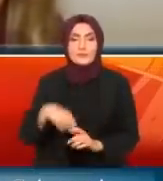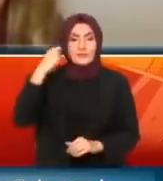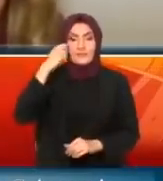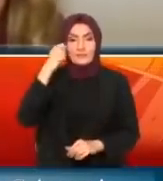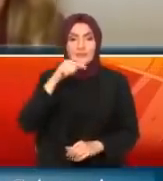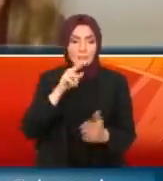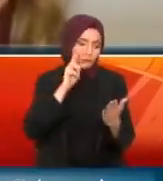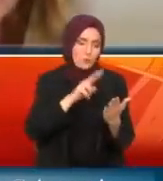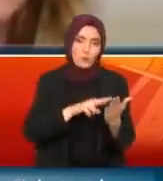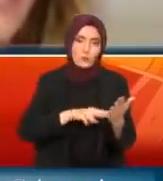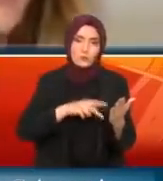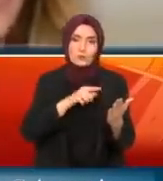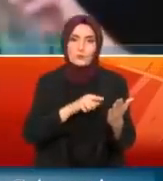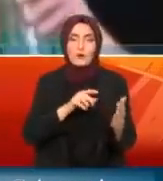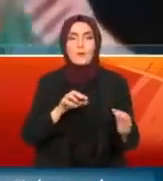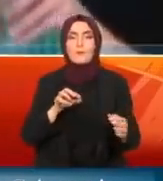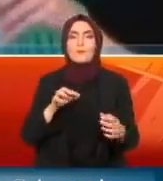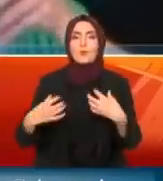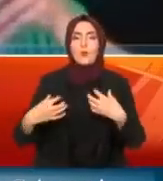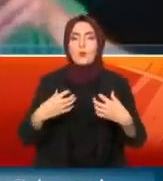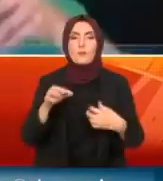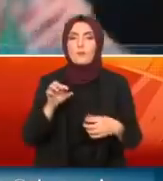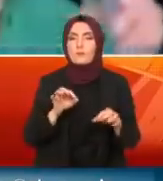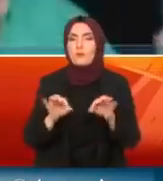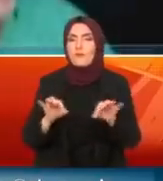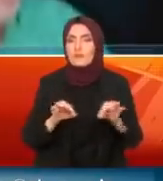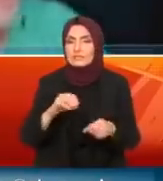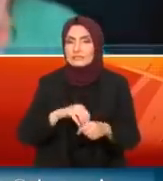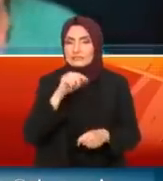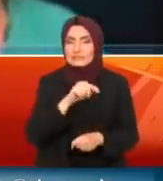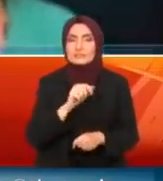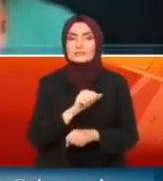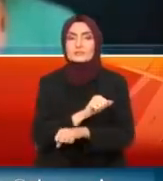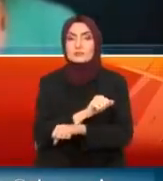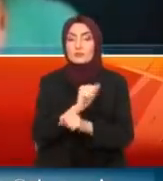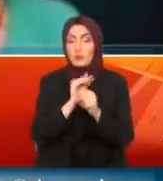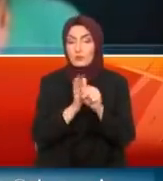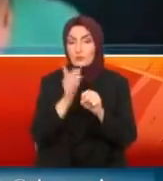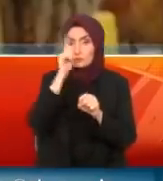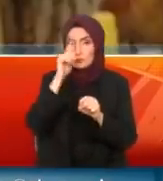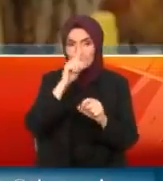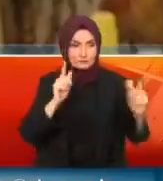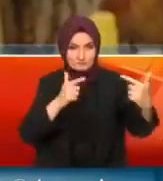Filmin okuma provası salgın nedeniyle video konferans platformunda yapıldı.